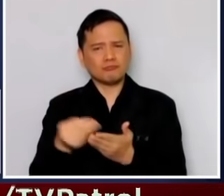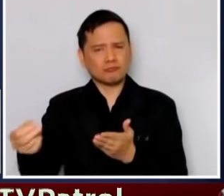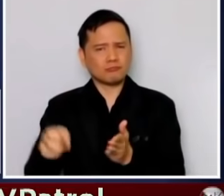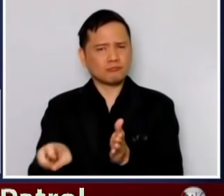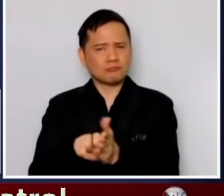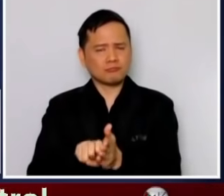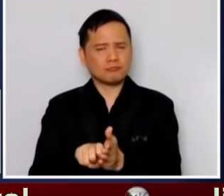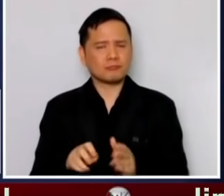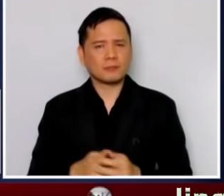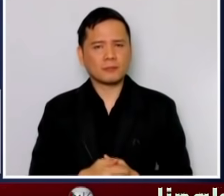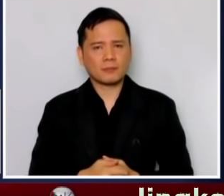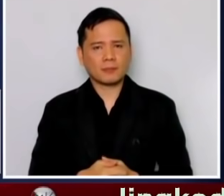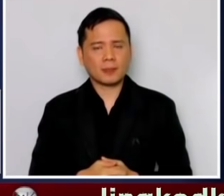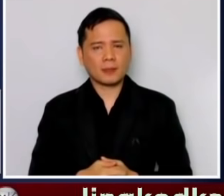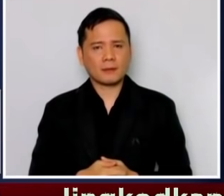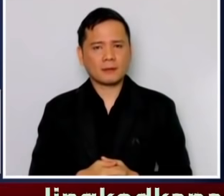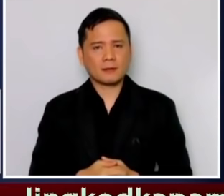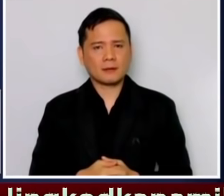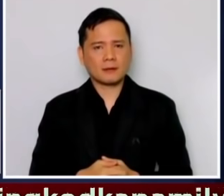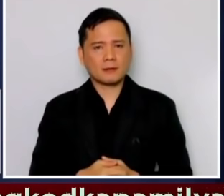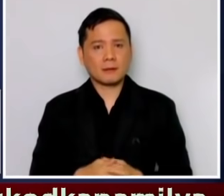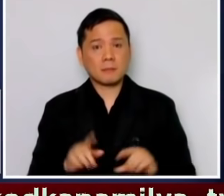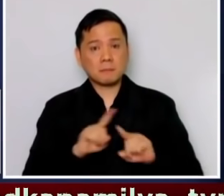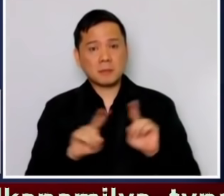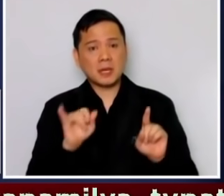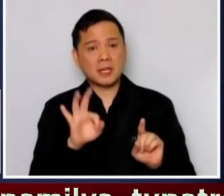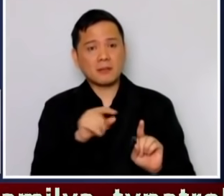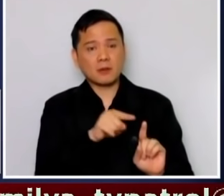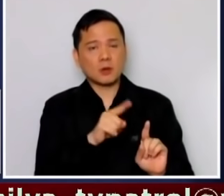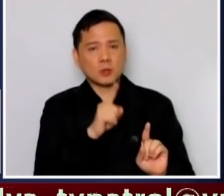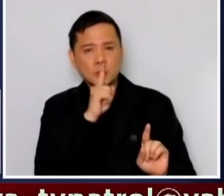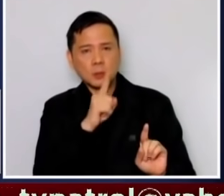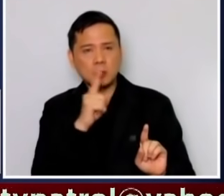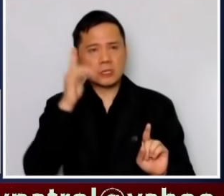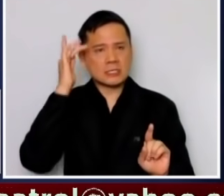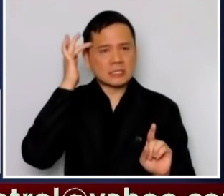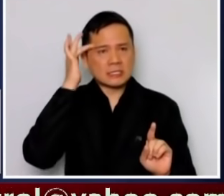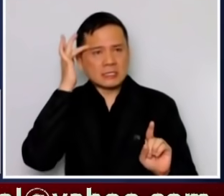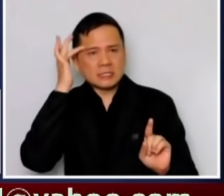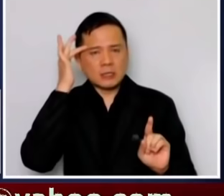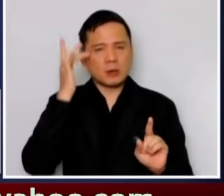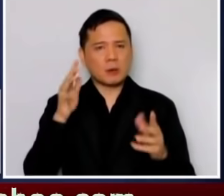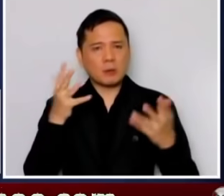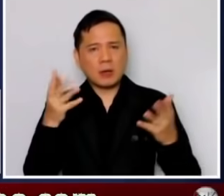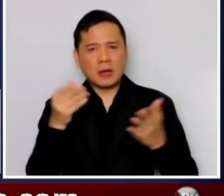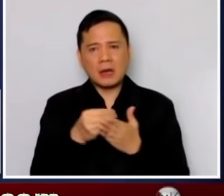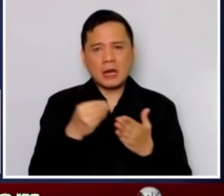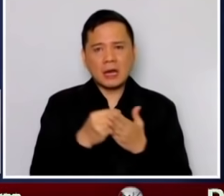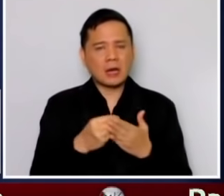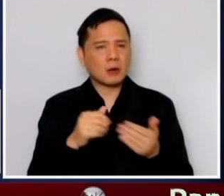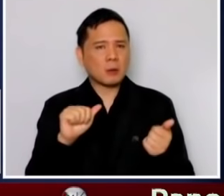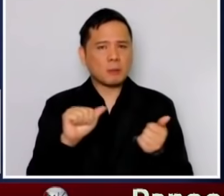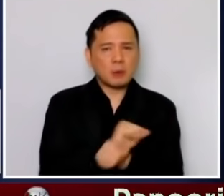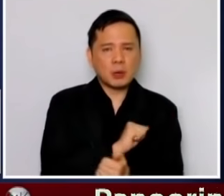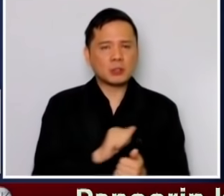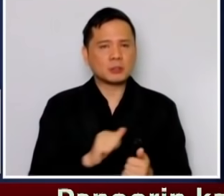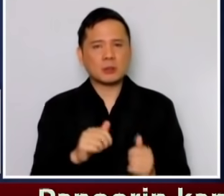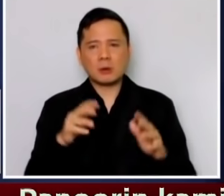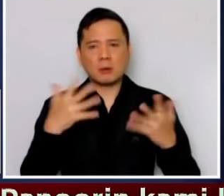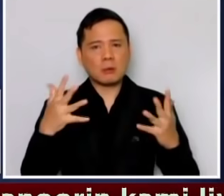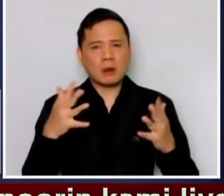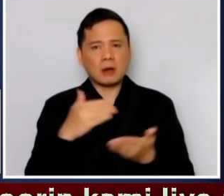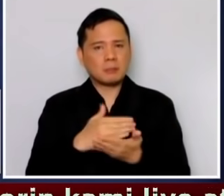na bayaran yung fare nila. Doon naman sa mga talagang in distress na naubusan talaga ng pera, naubusan na ng means, yun talaga